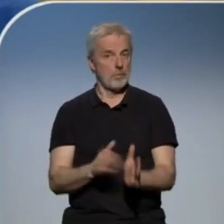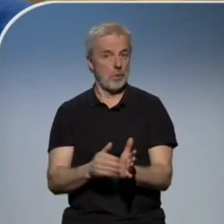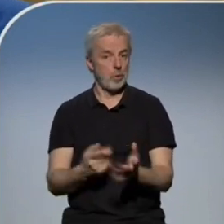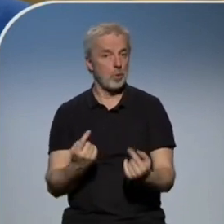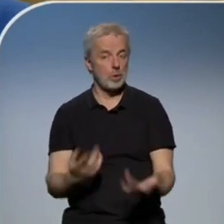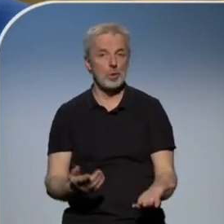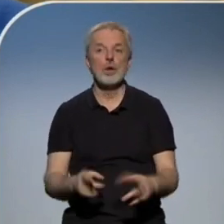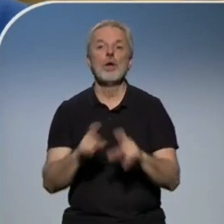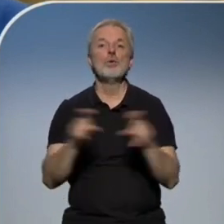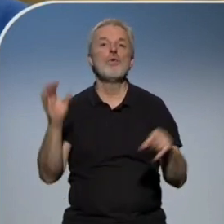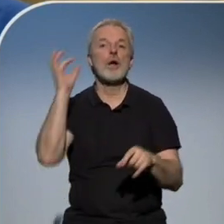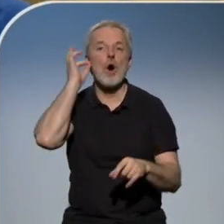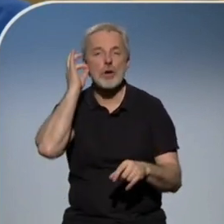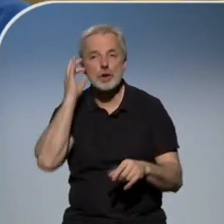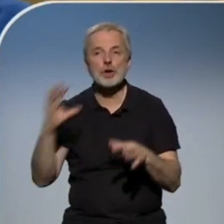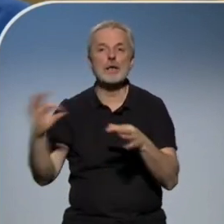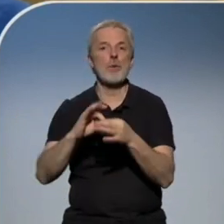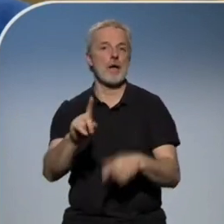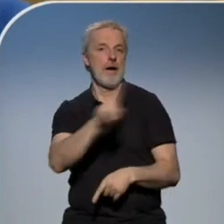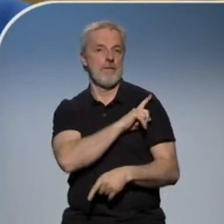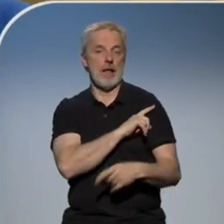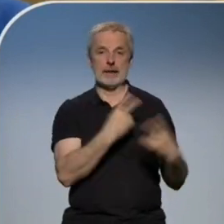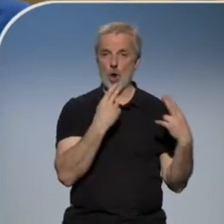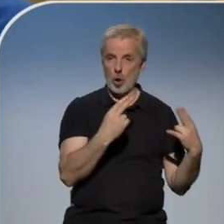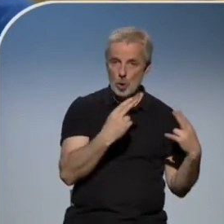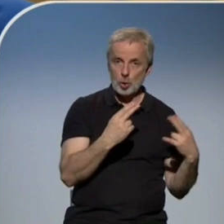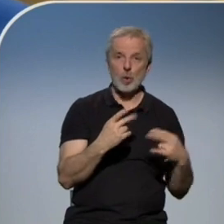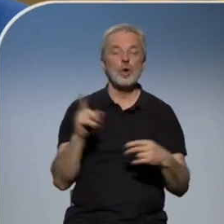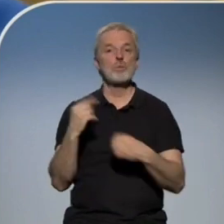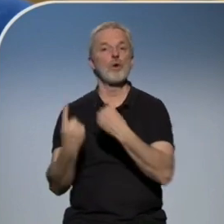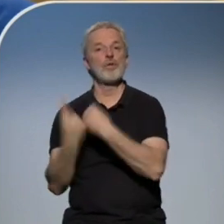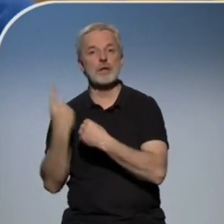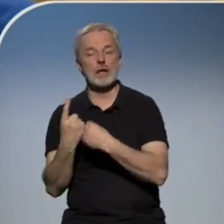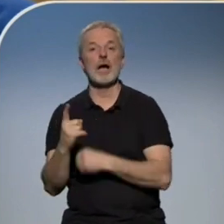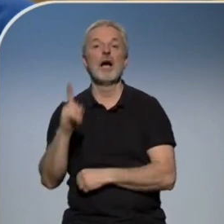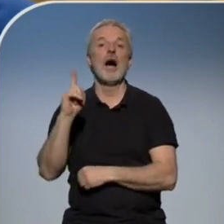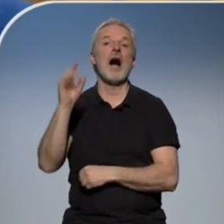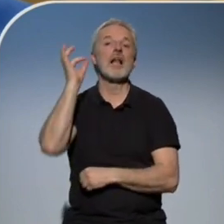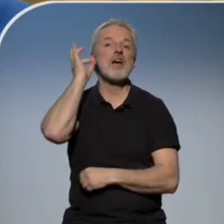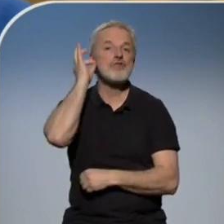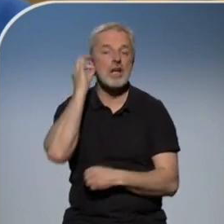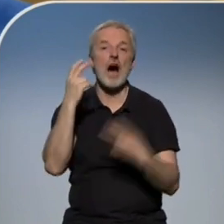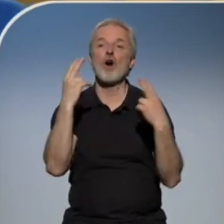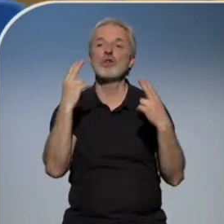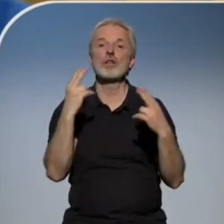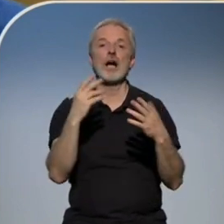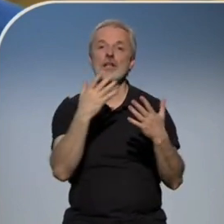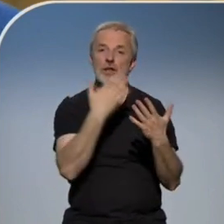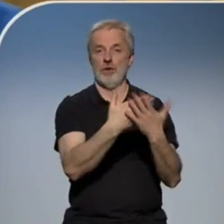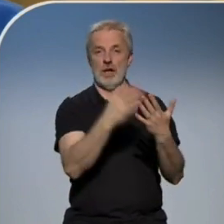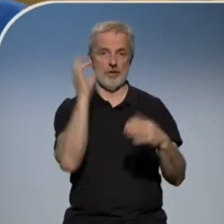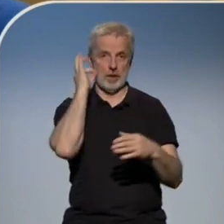si ta holčička spojí svoji vlastní hodnotu s výsledkem nebo výkonem. Ale holčička nebo žena má mít vlastní hodnotu v tom, že je žena, ne v tom, že... Holčička.